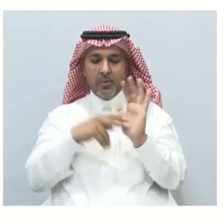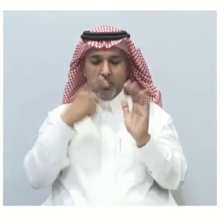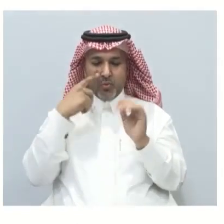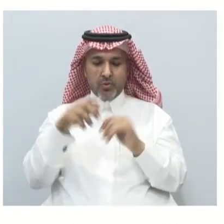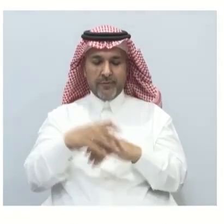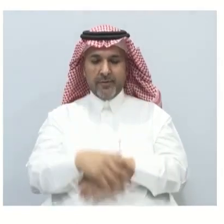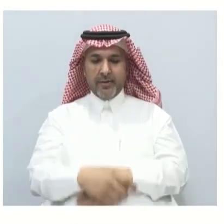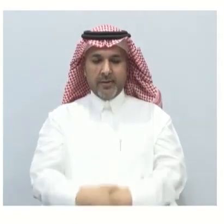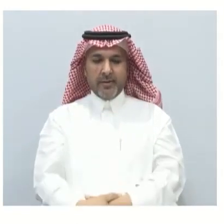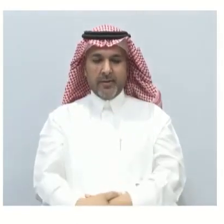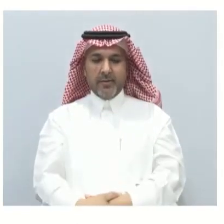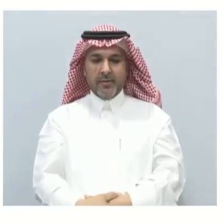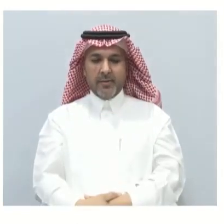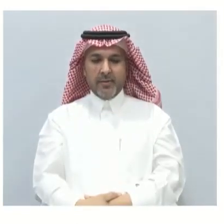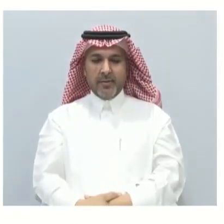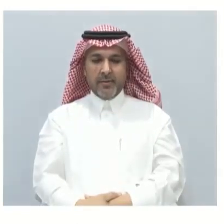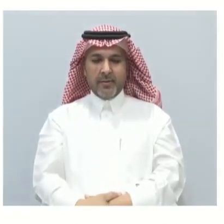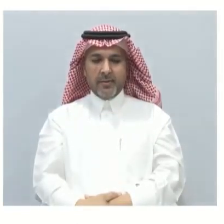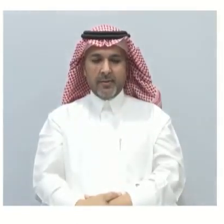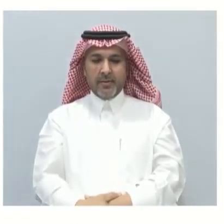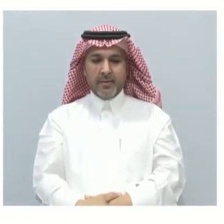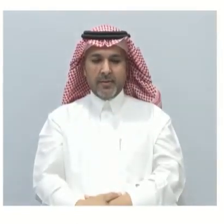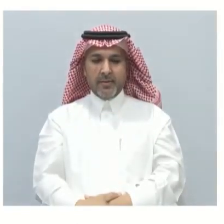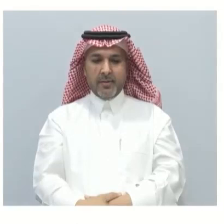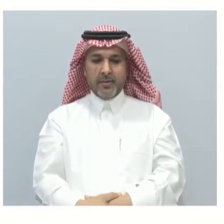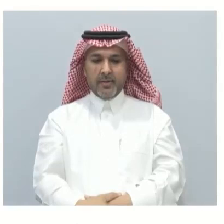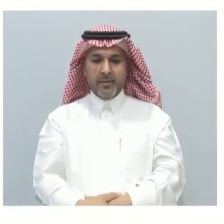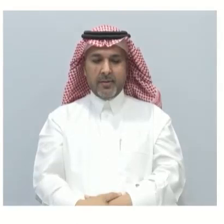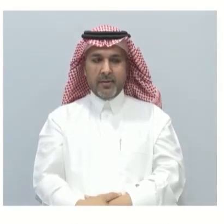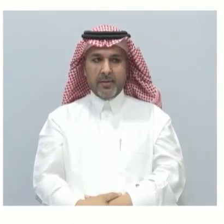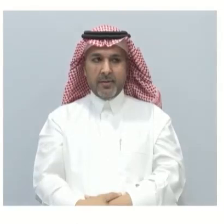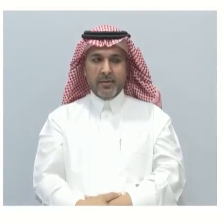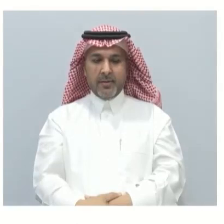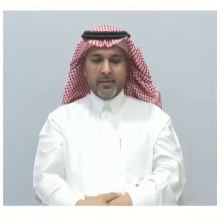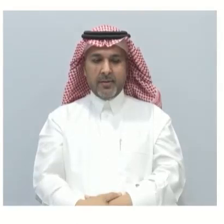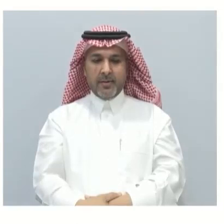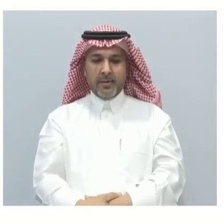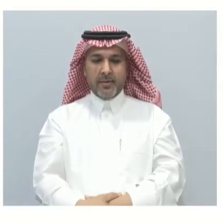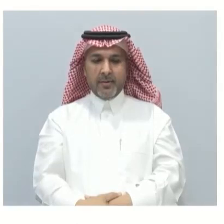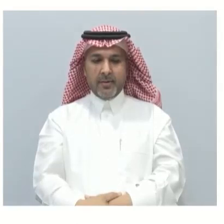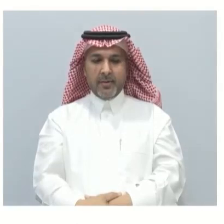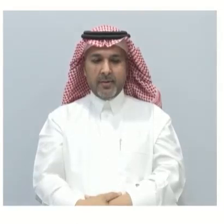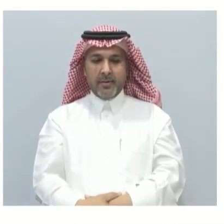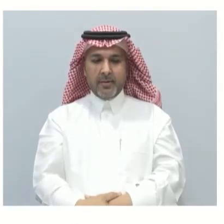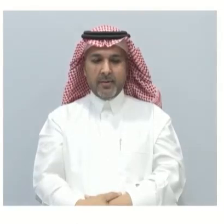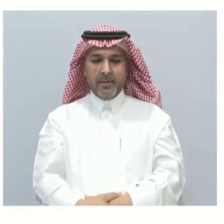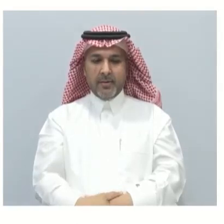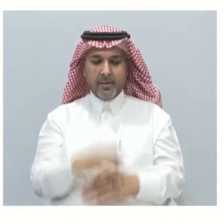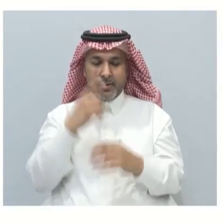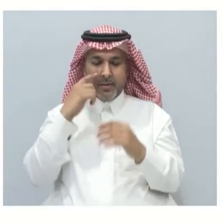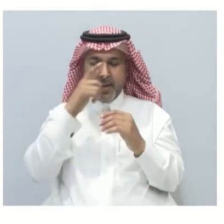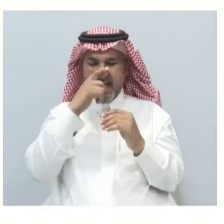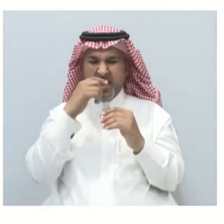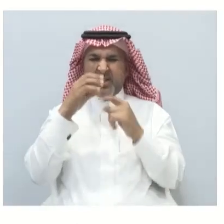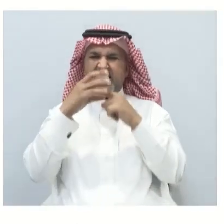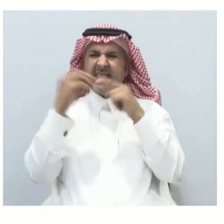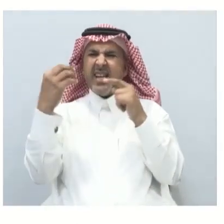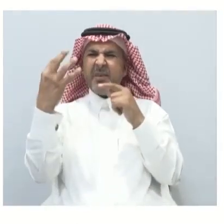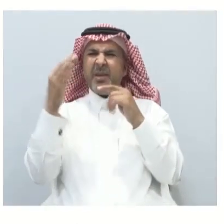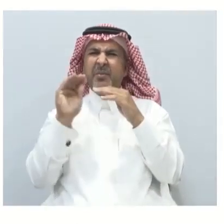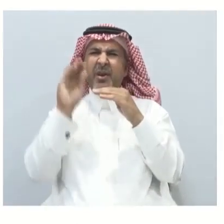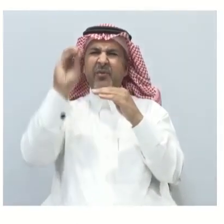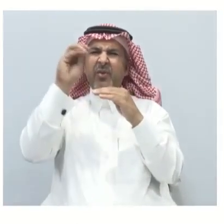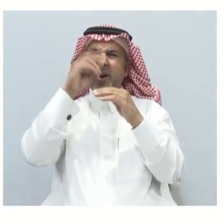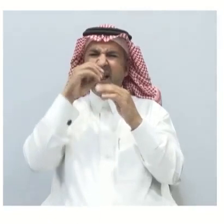45 وبالتالي الناتج حيصير 3.32 في 10 اس سالب ا شش معنات 10 اس سالب